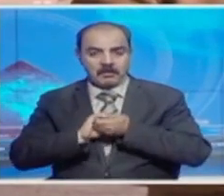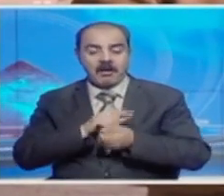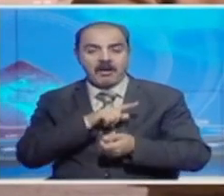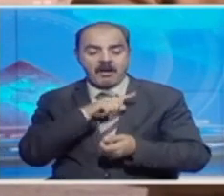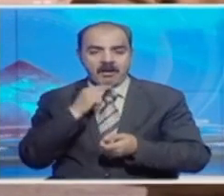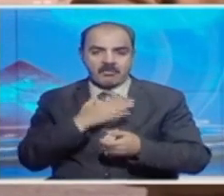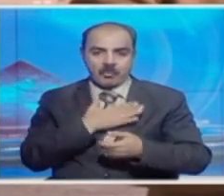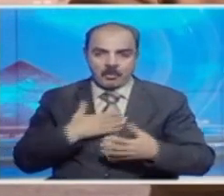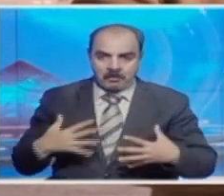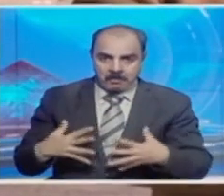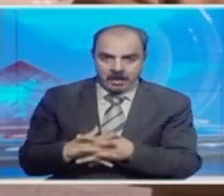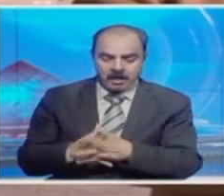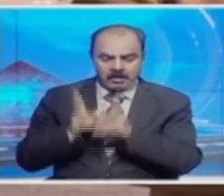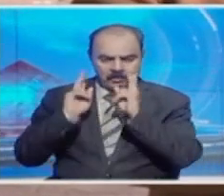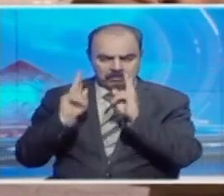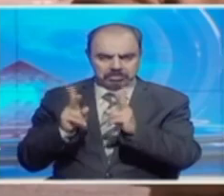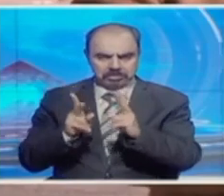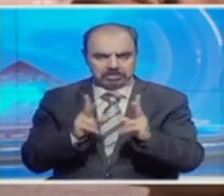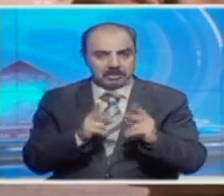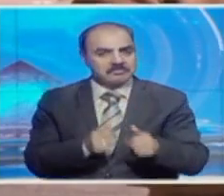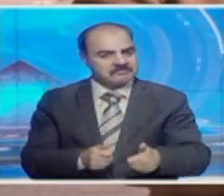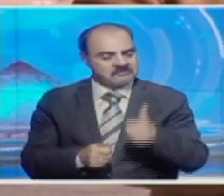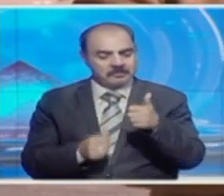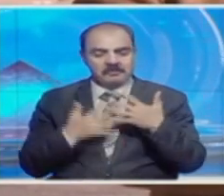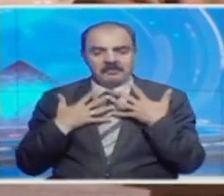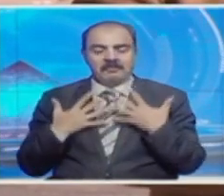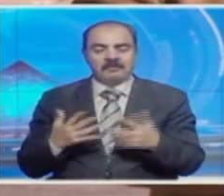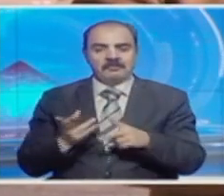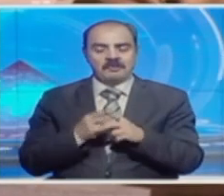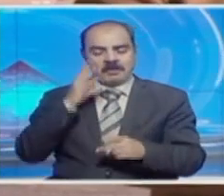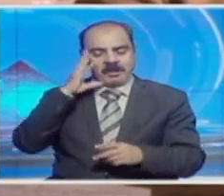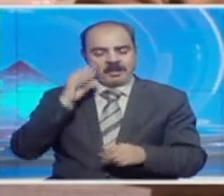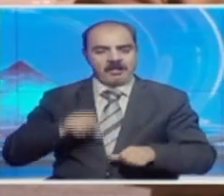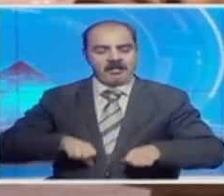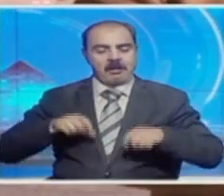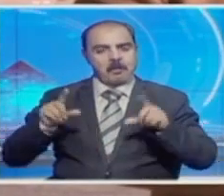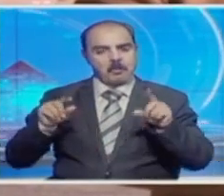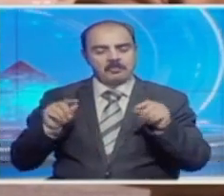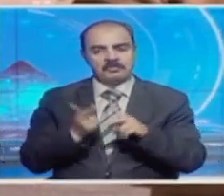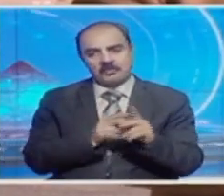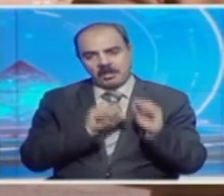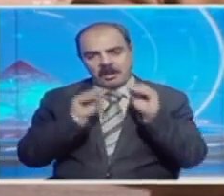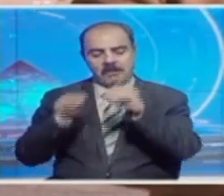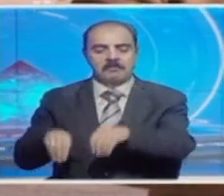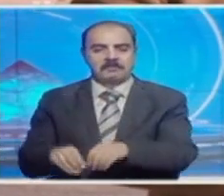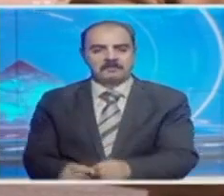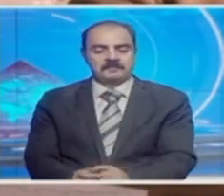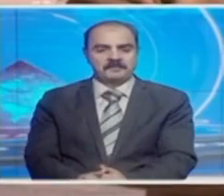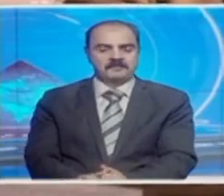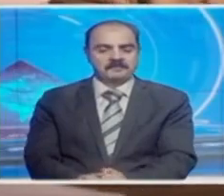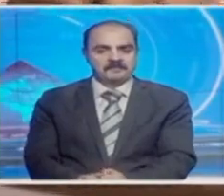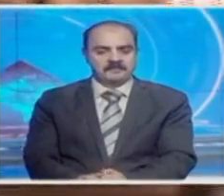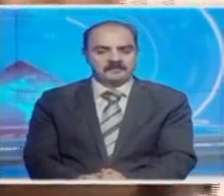القطاعين العام والخاص يمكن أن يثمر متنفسا جاذبا ومتميزا للسكان